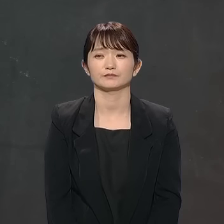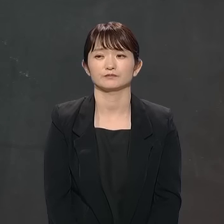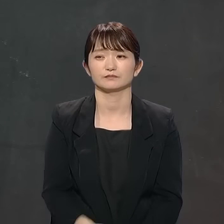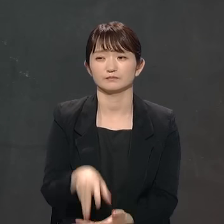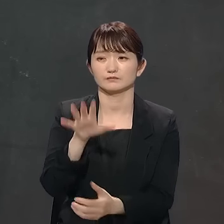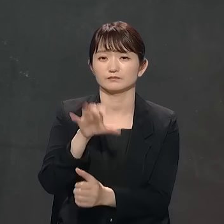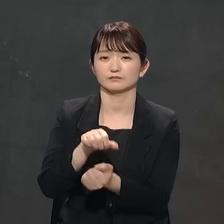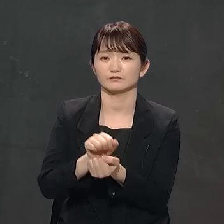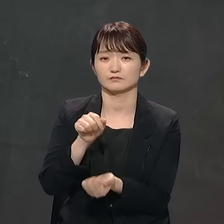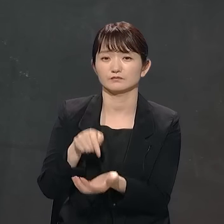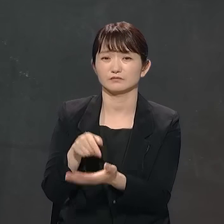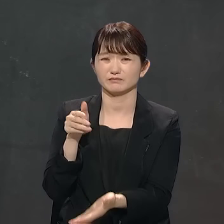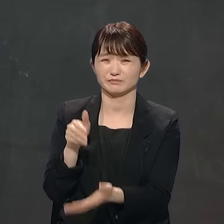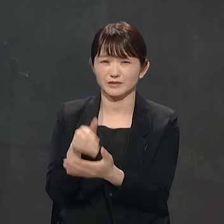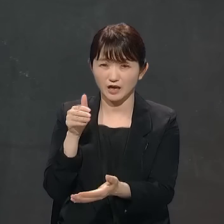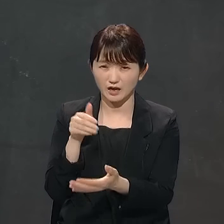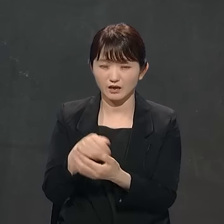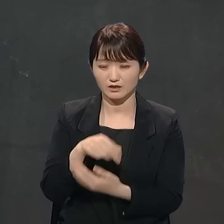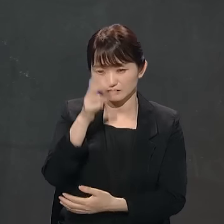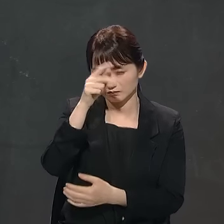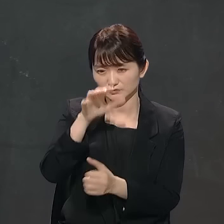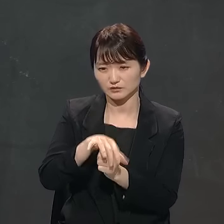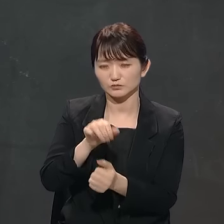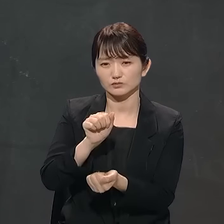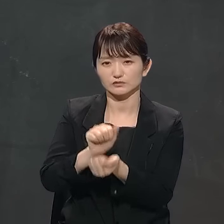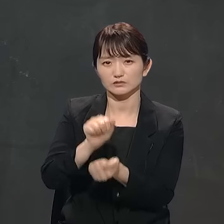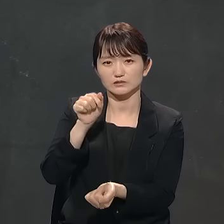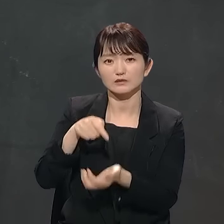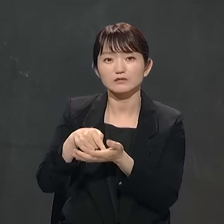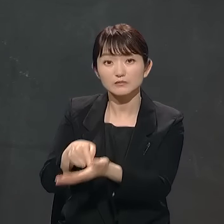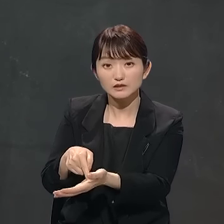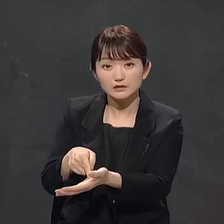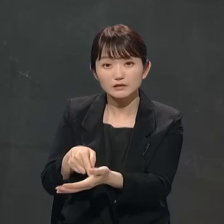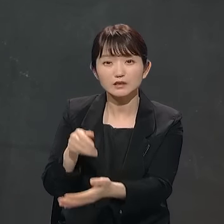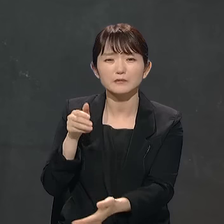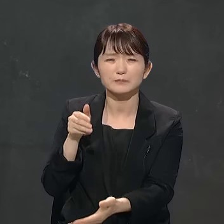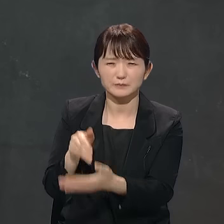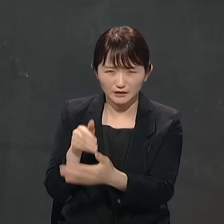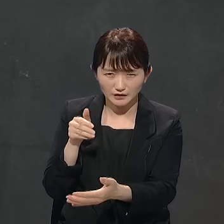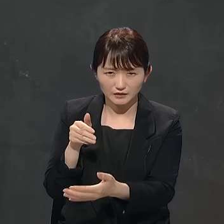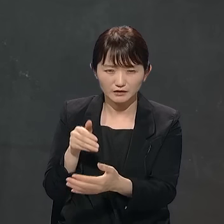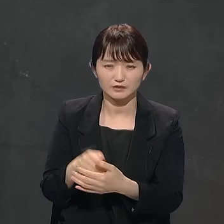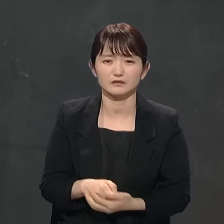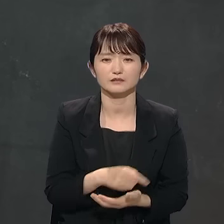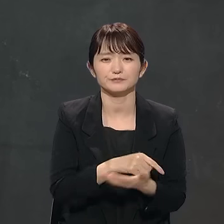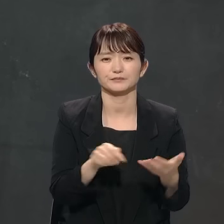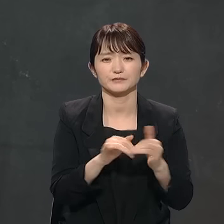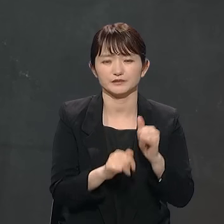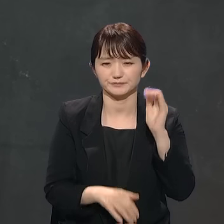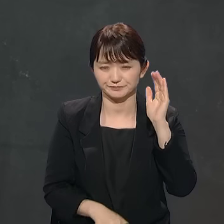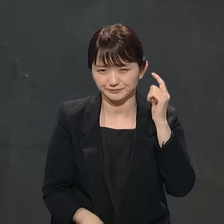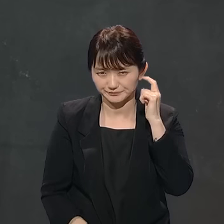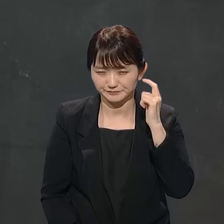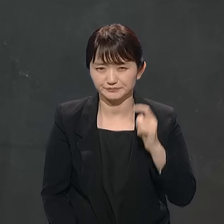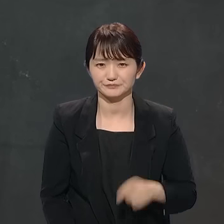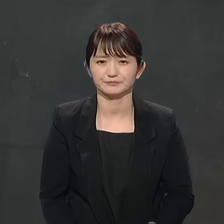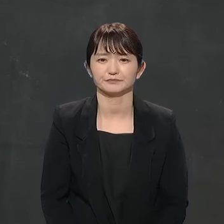영장이 기각됐어요. 경찰이 구속영장 신청했는데 법원이 기각했습니다. 피해자 얘기 계속